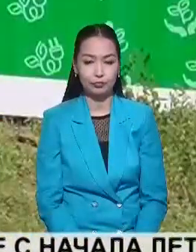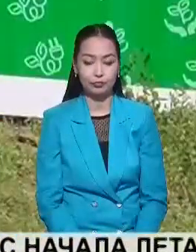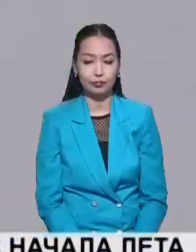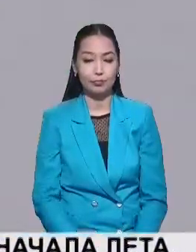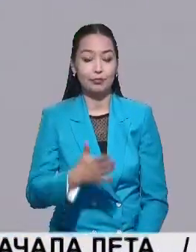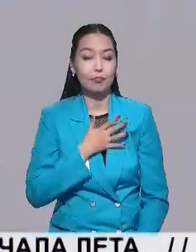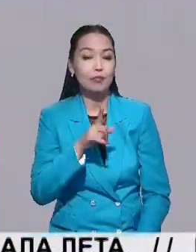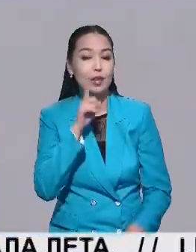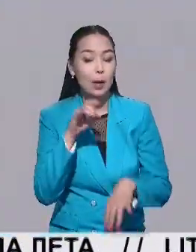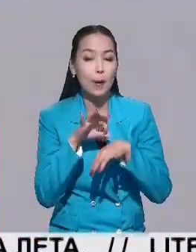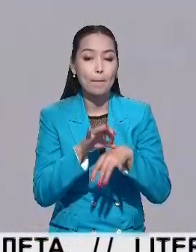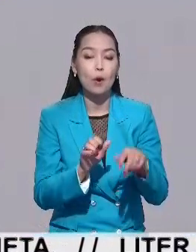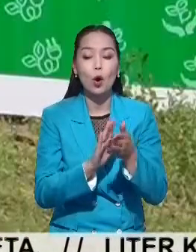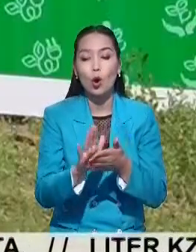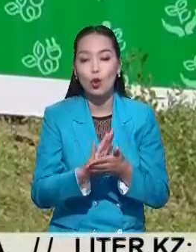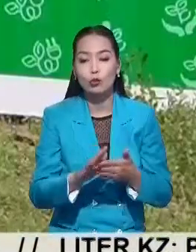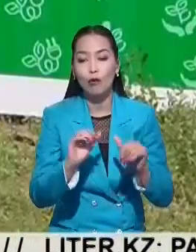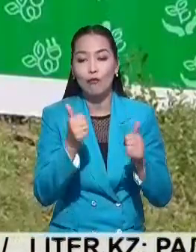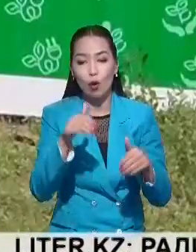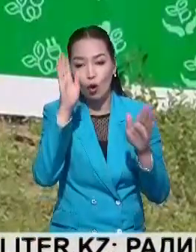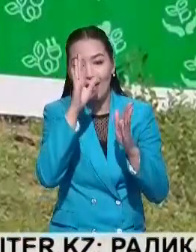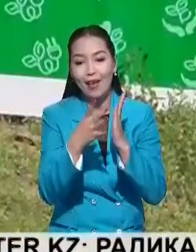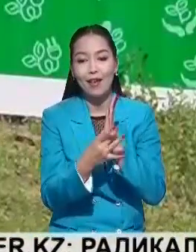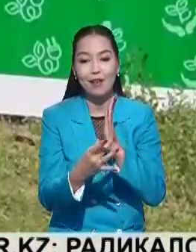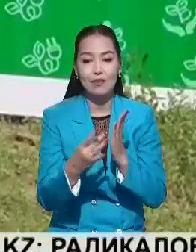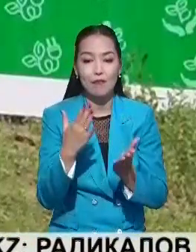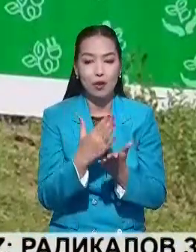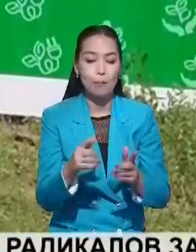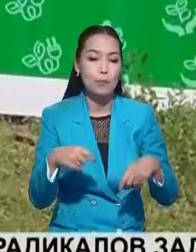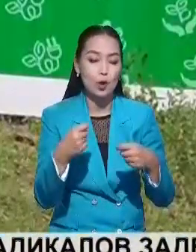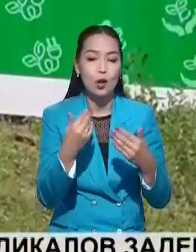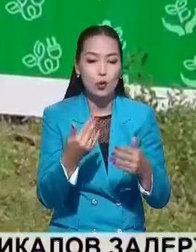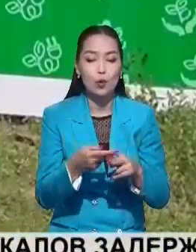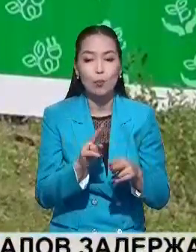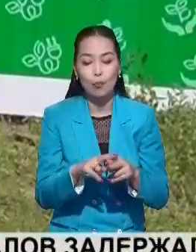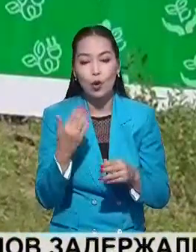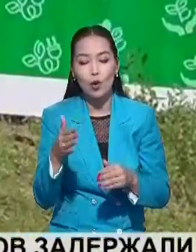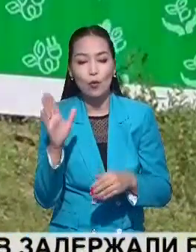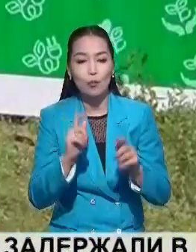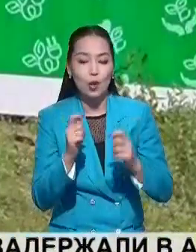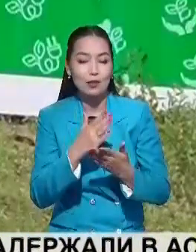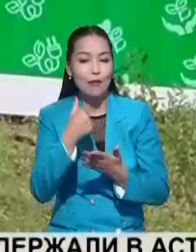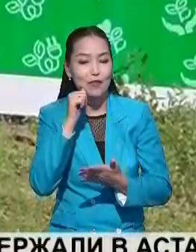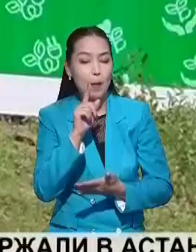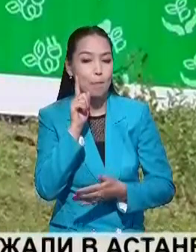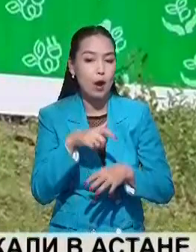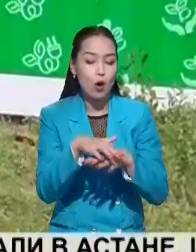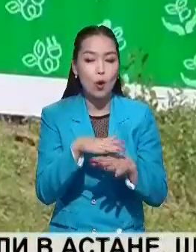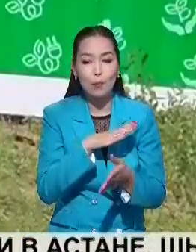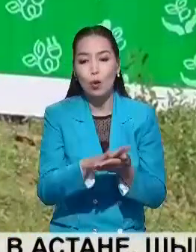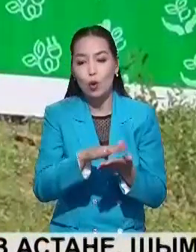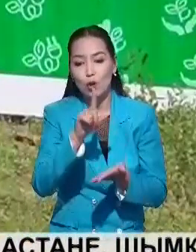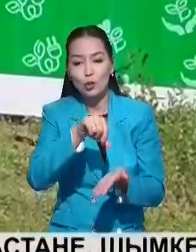Наша молодежь проводит уборку в формате экологической эстафеты. Сегодня мы в основном привлекли школьников. Вчера работала молодежь. В уборке также